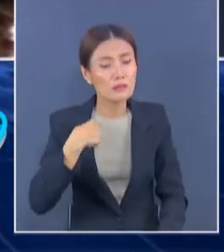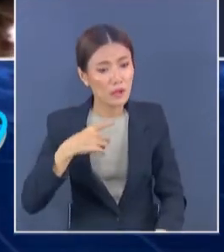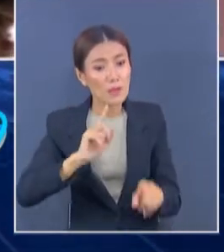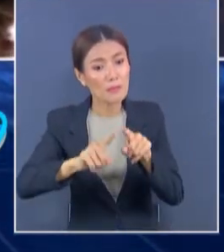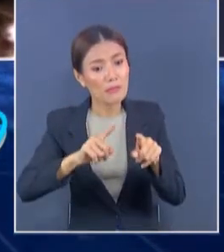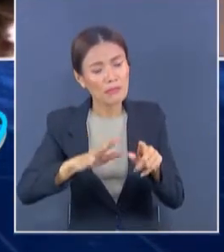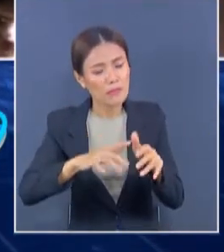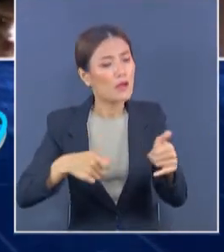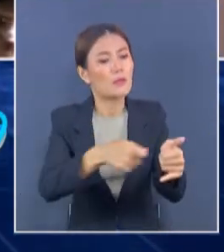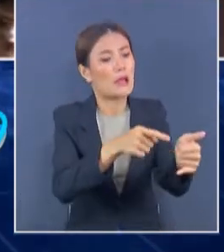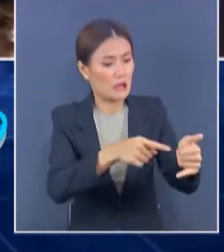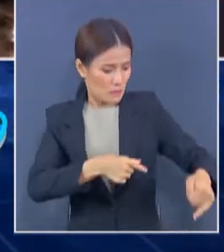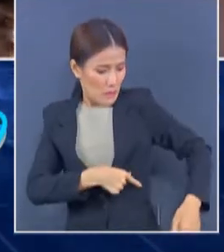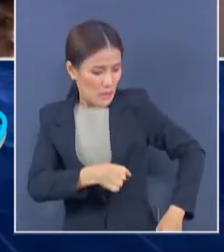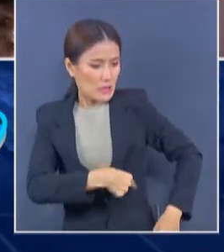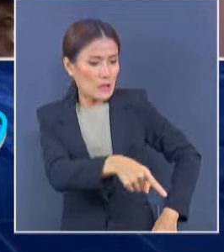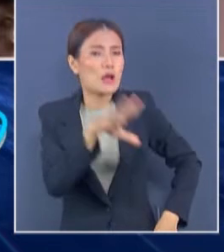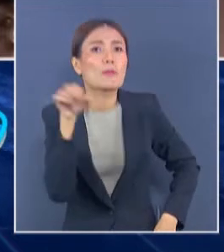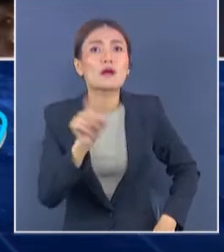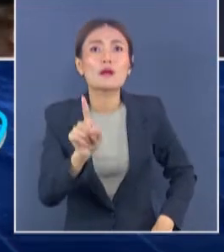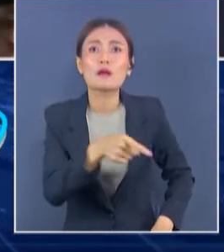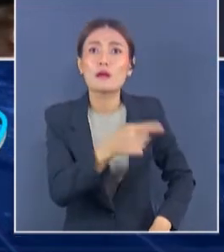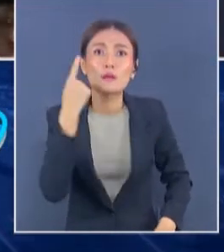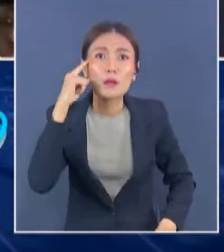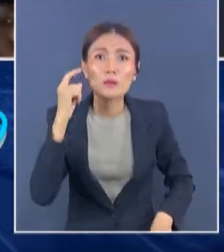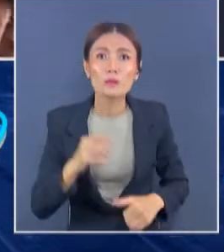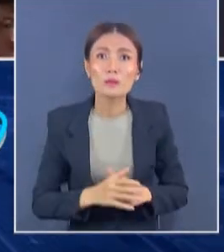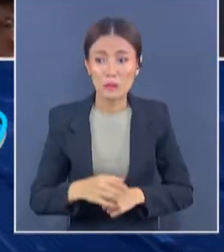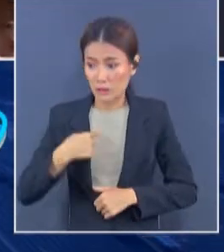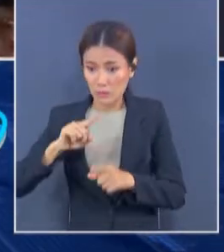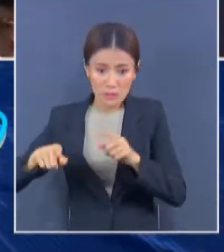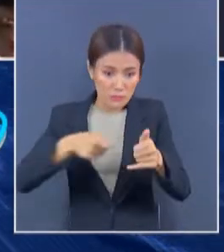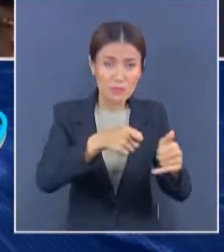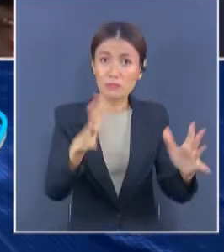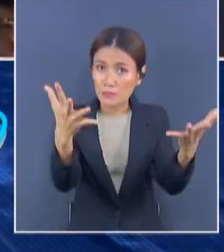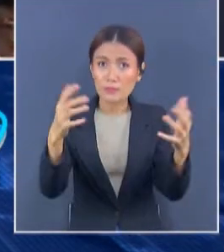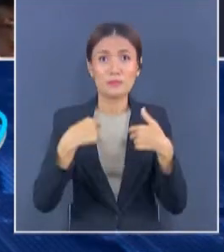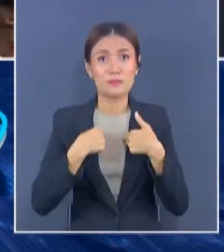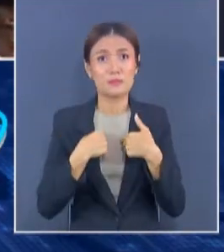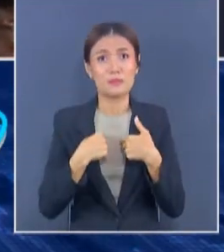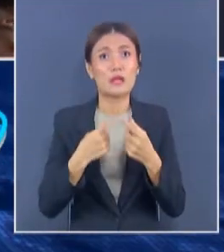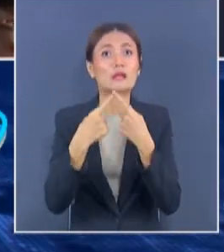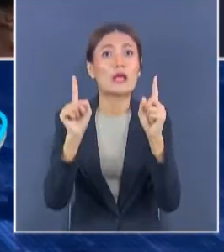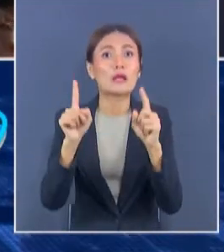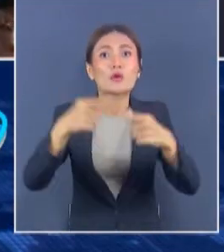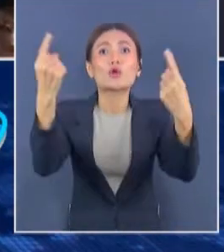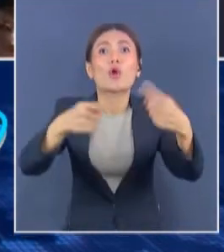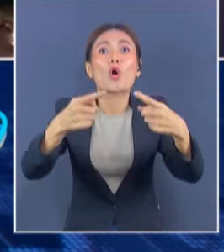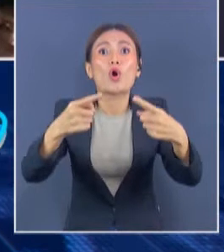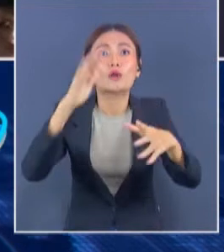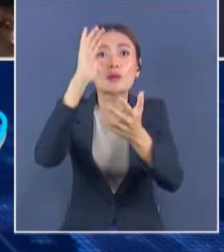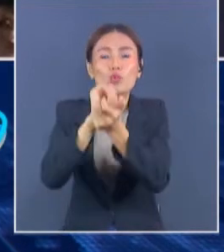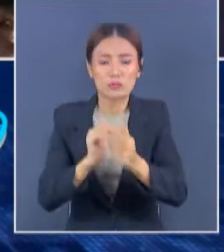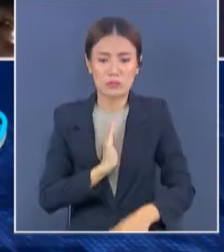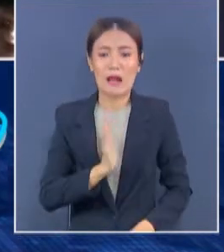เดี๋ยวเนี่ยไปทำอะไรมานี่อีกประเด็นหนึ่งนะครับไม่ได้หนึ่งล่ะแต่ว่าเรื่องคดีความเนี่ยก็มีการเจรจานะค่ะเพื่อให้